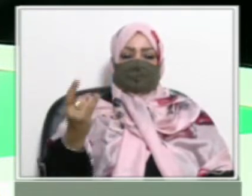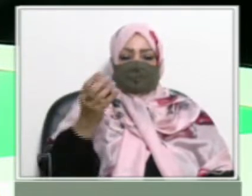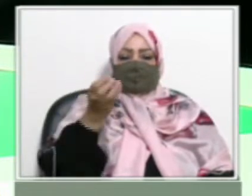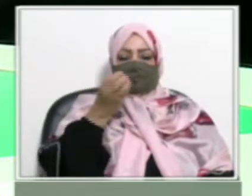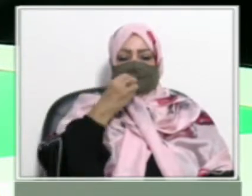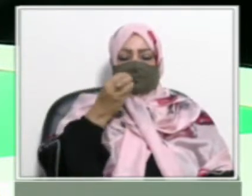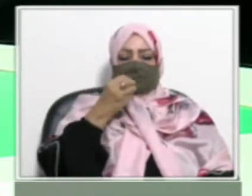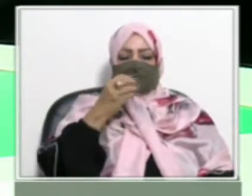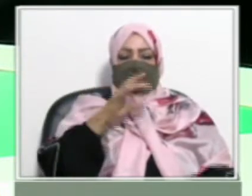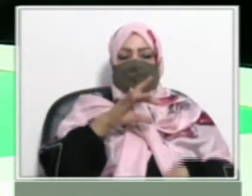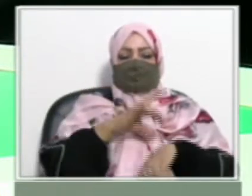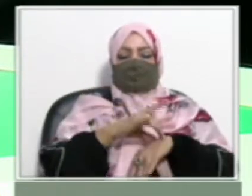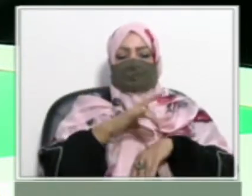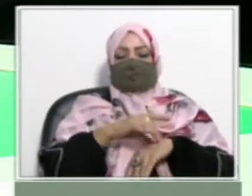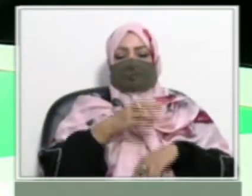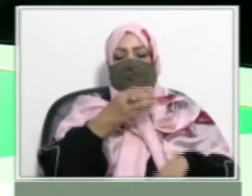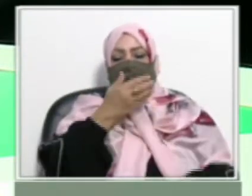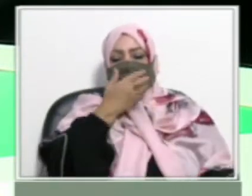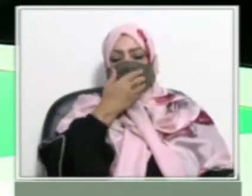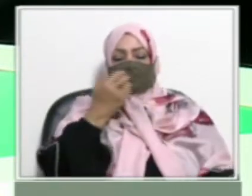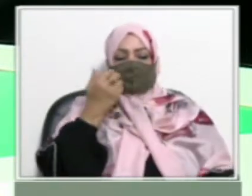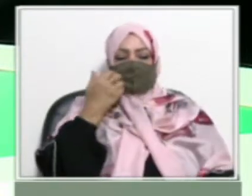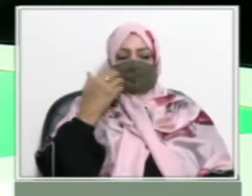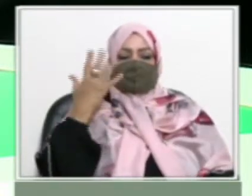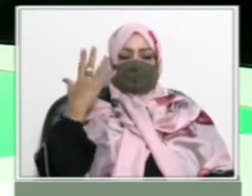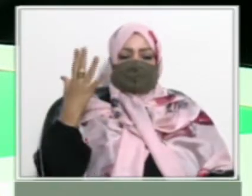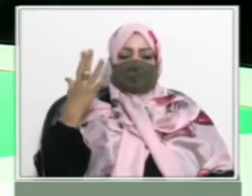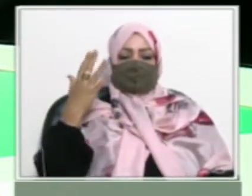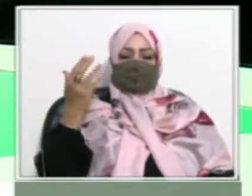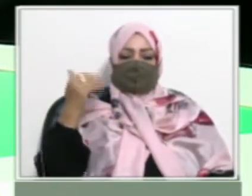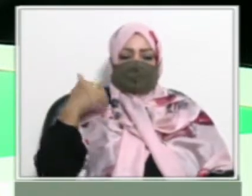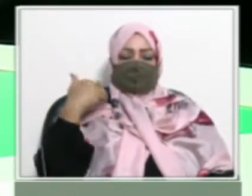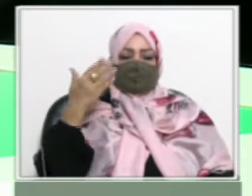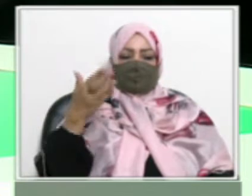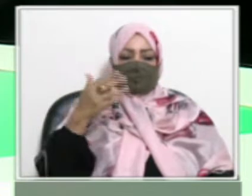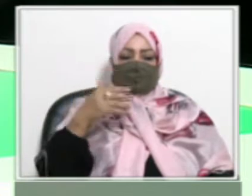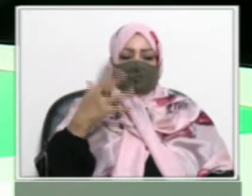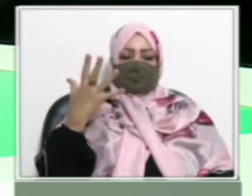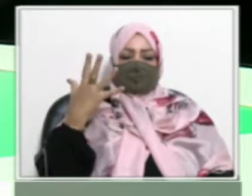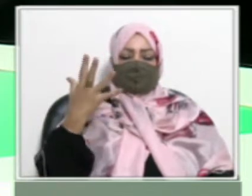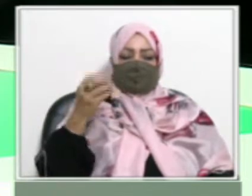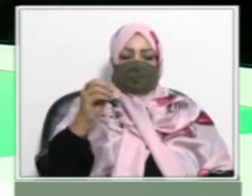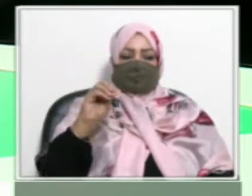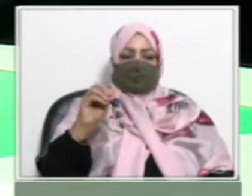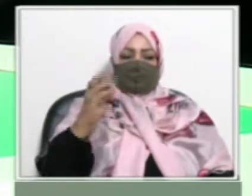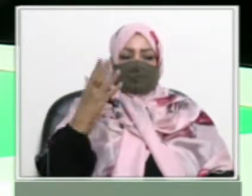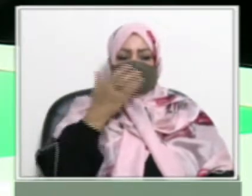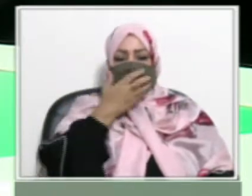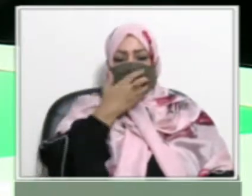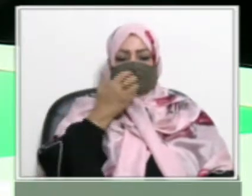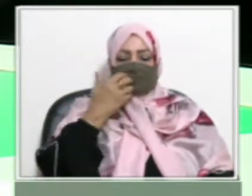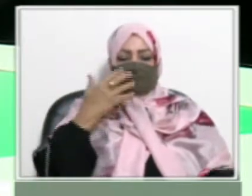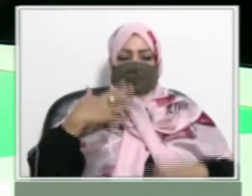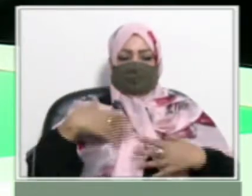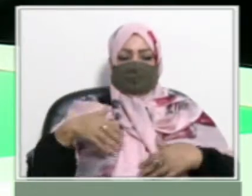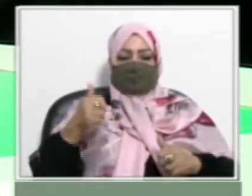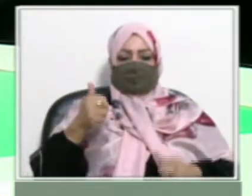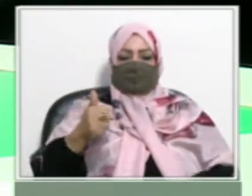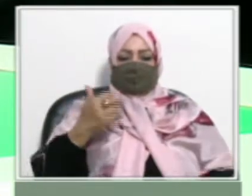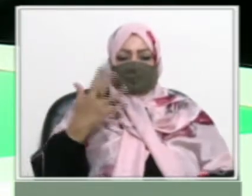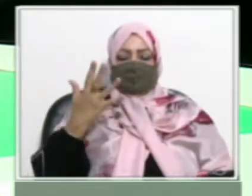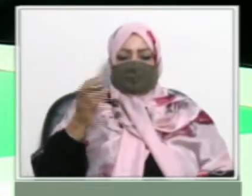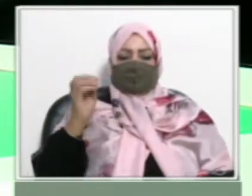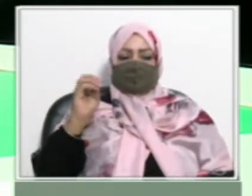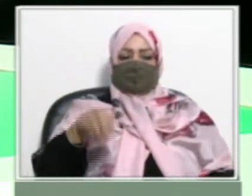بقي الخمسة الأخرى فهمت؟ فنبغى منك إجابة. يعني 10 أيام كانت عليك من قبل رمضان